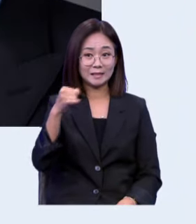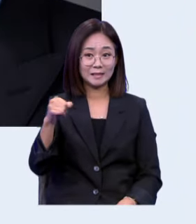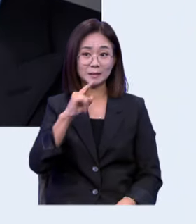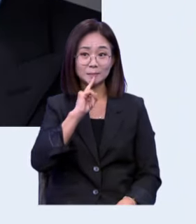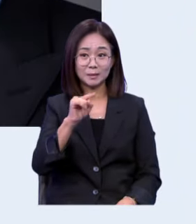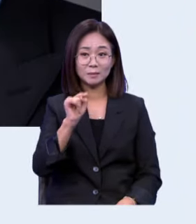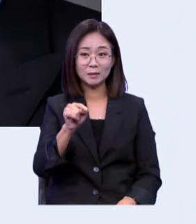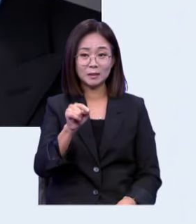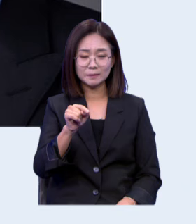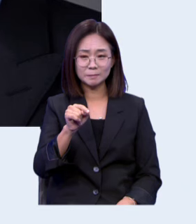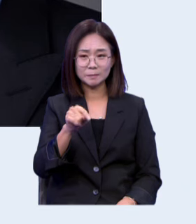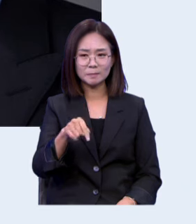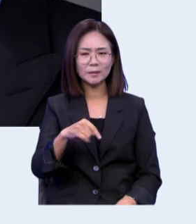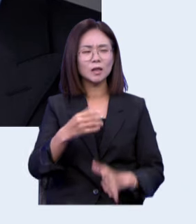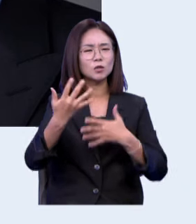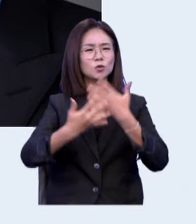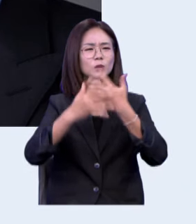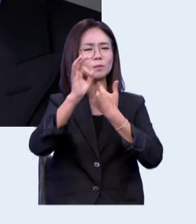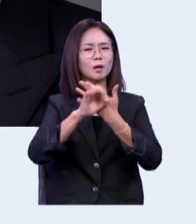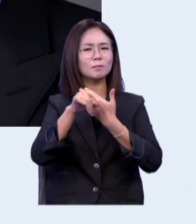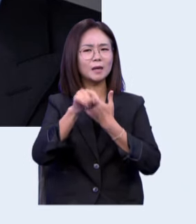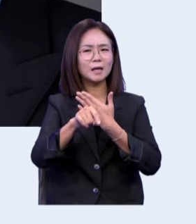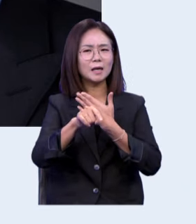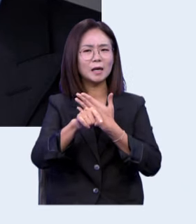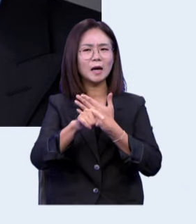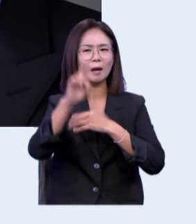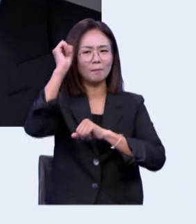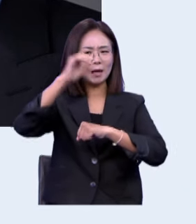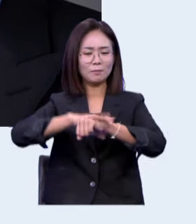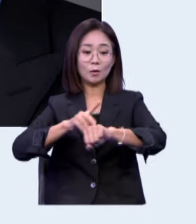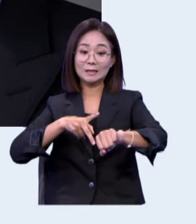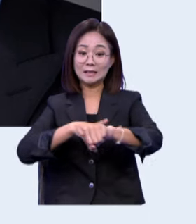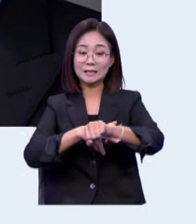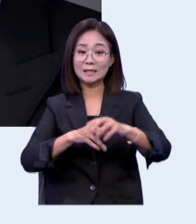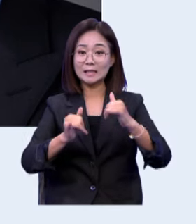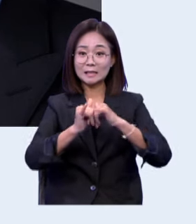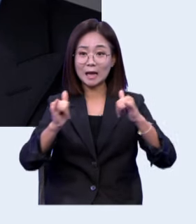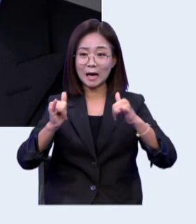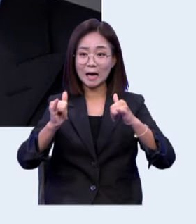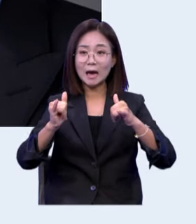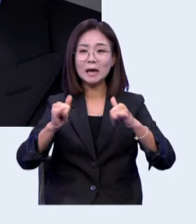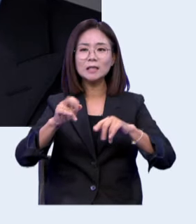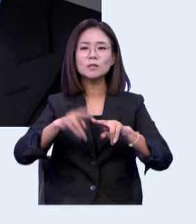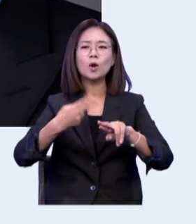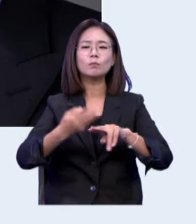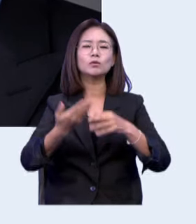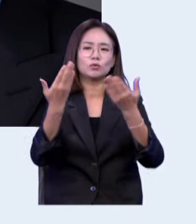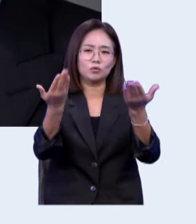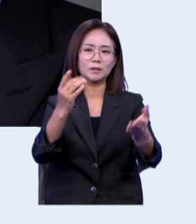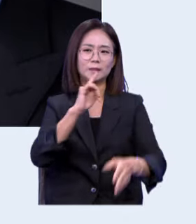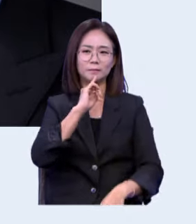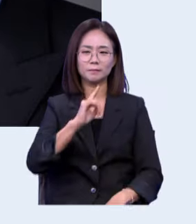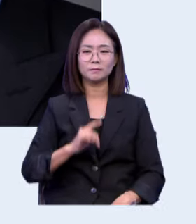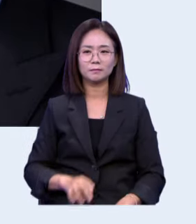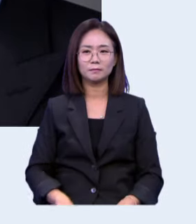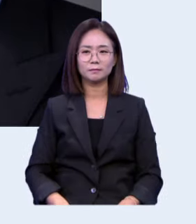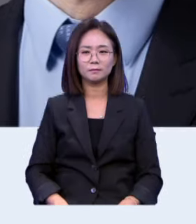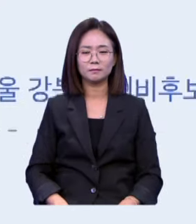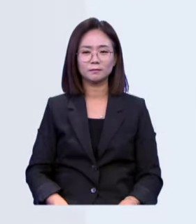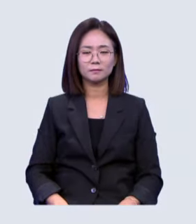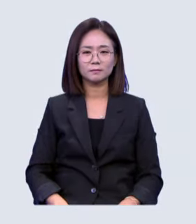2017년 한 유튜브 방송에서 발목 질에 밟는 사람들한테 목발을 경품으로 주자는 발언을 했던